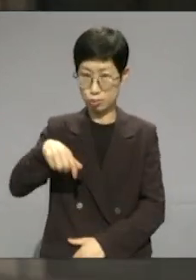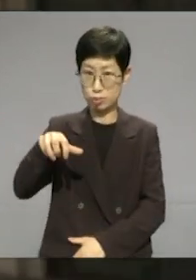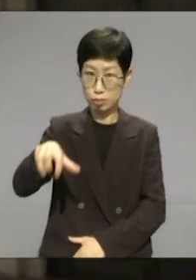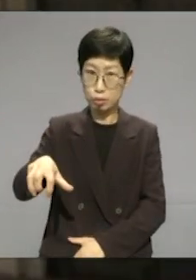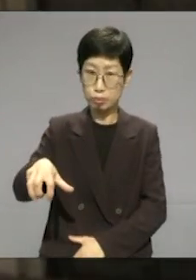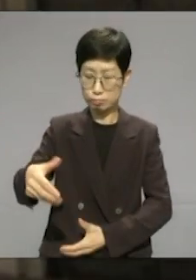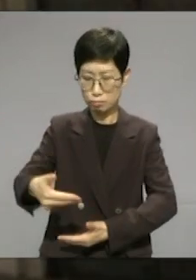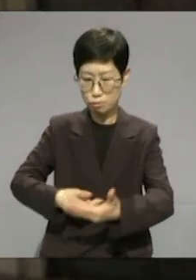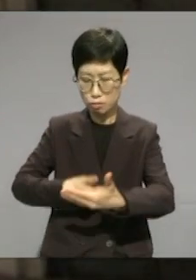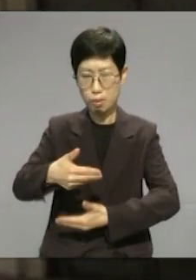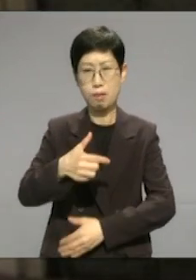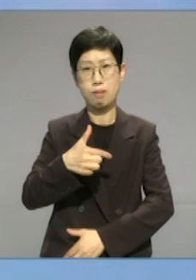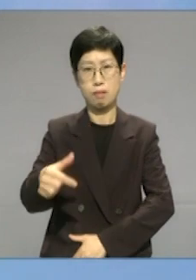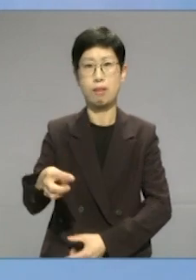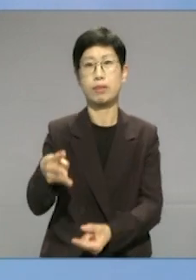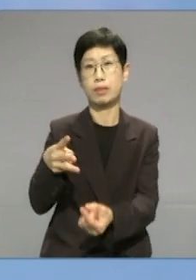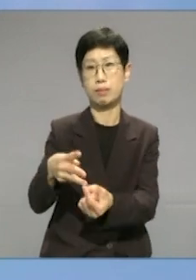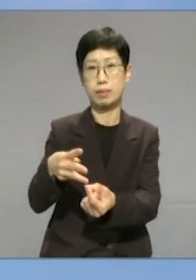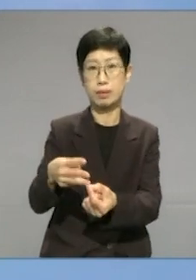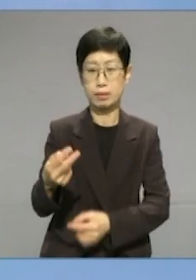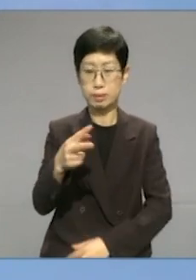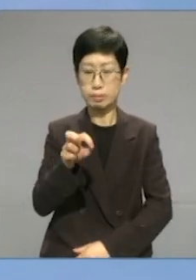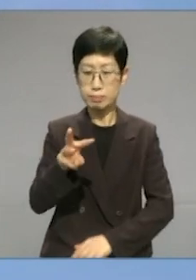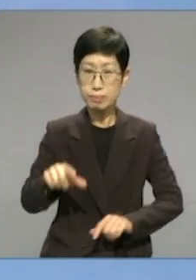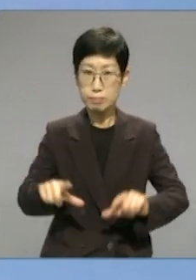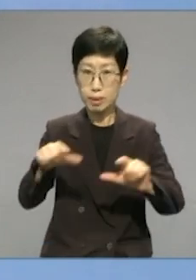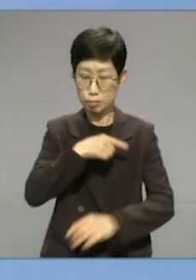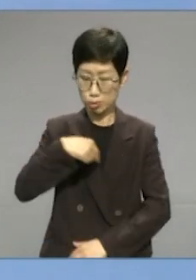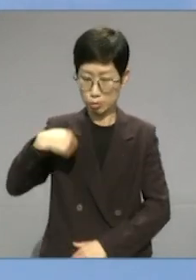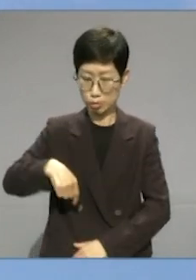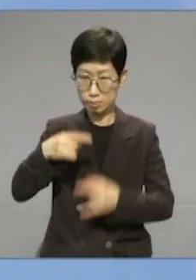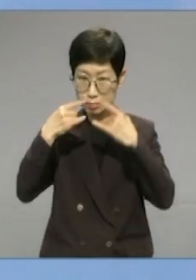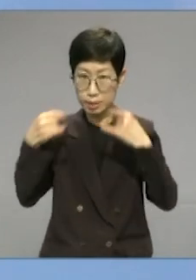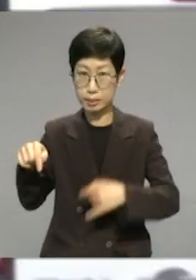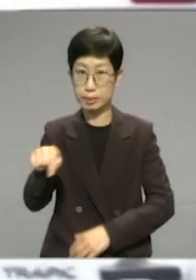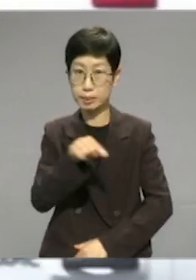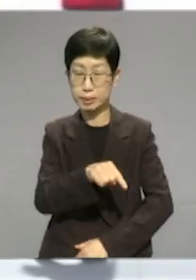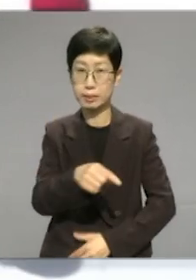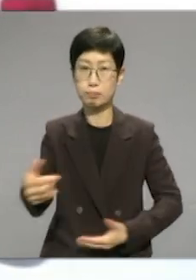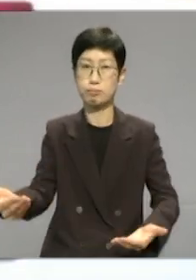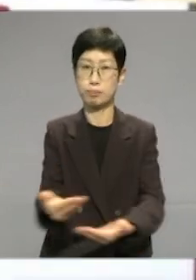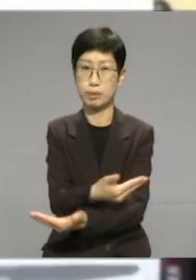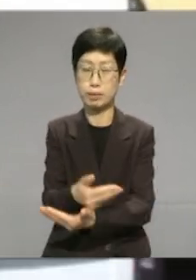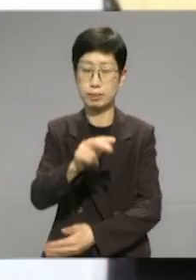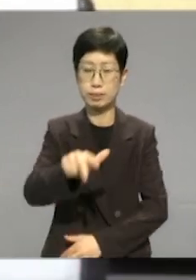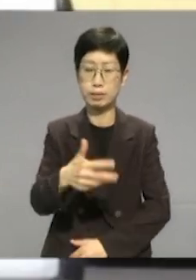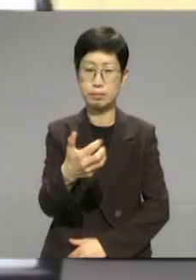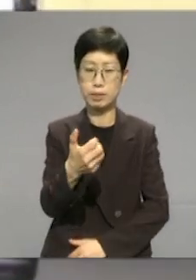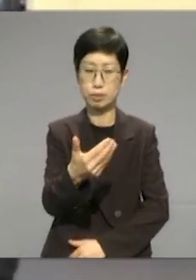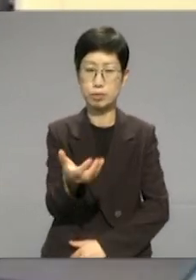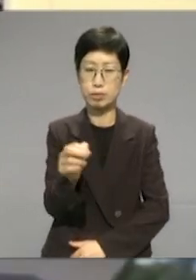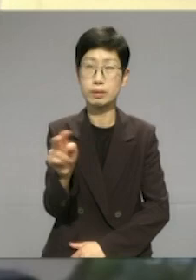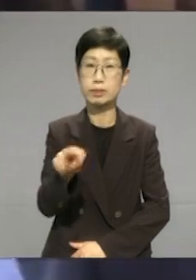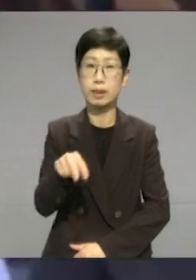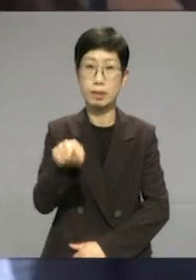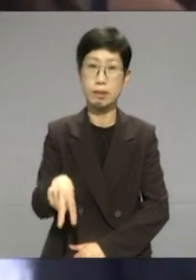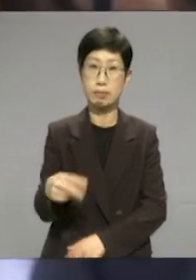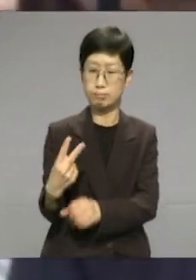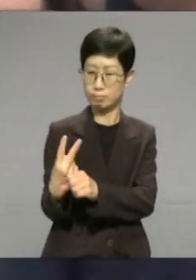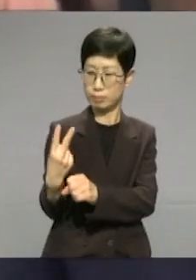파트너로 떠올랐습니다. 2023년 중국과 프랑스의 수출입액은 789억 달러로 전년